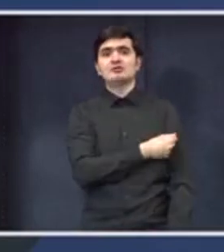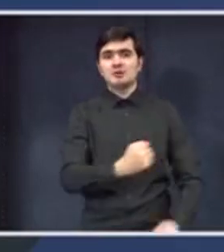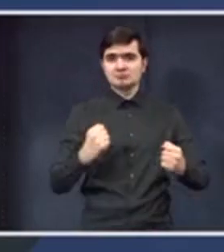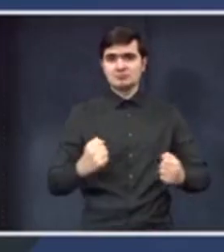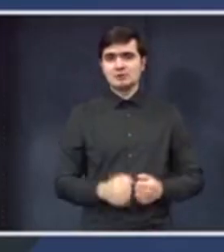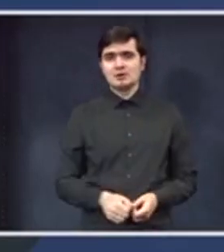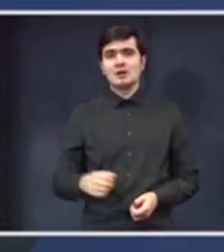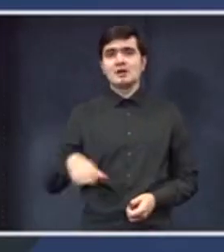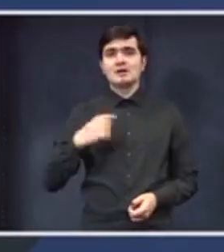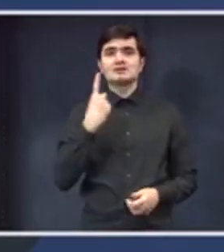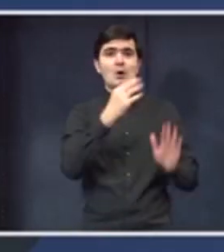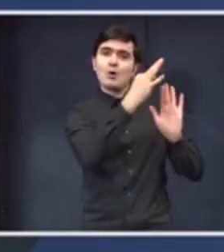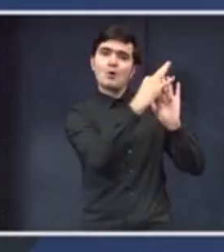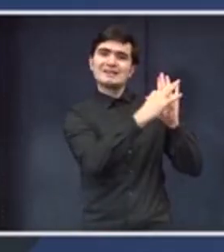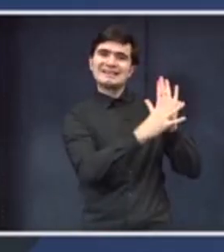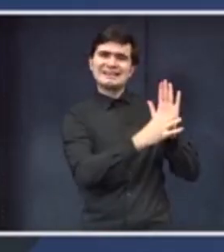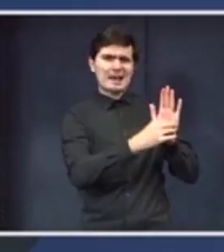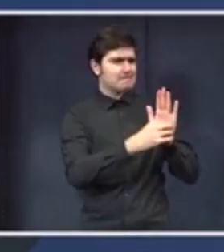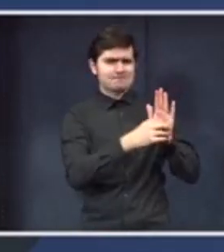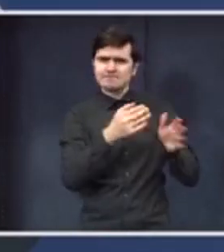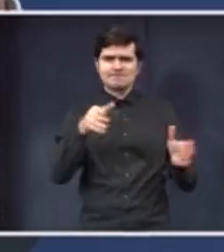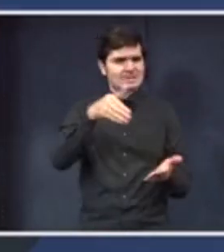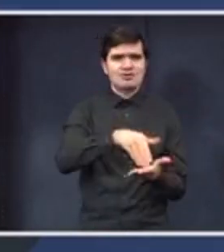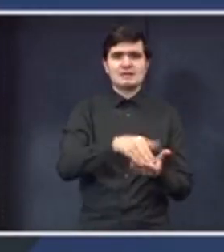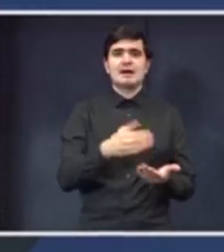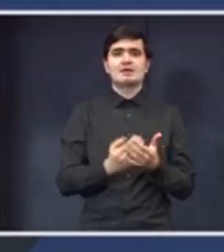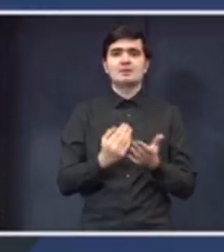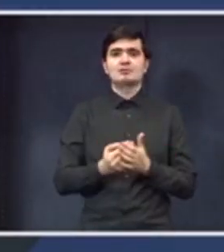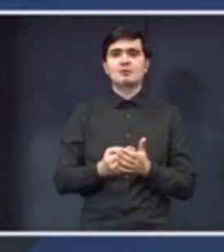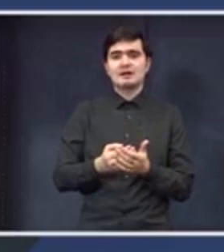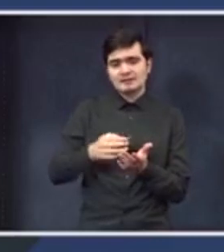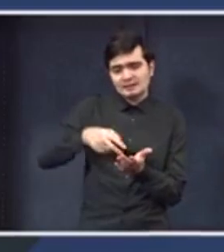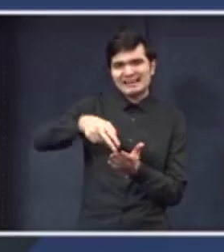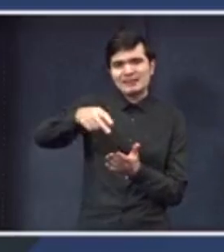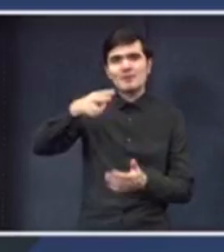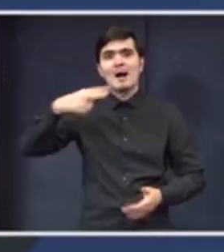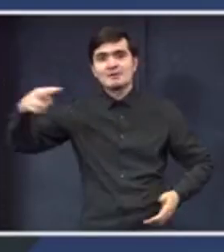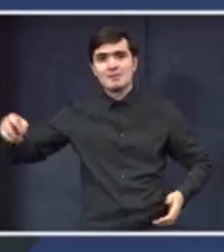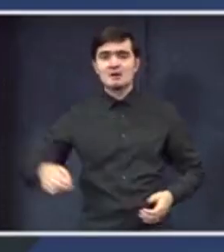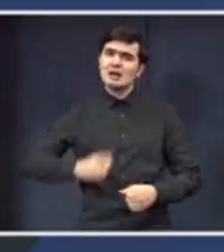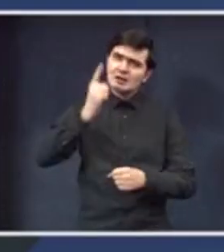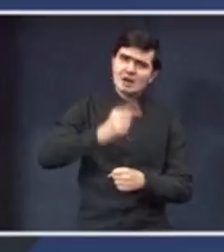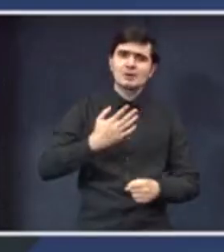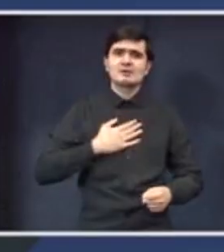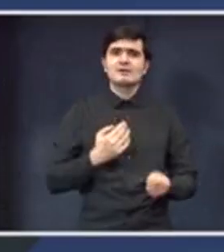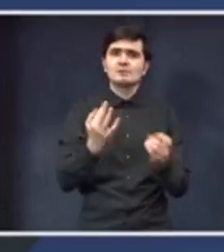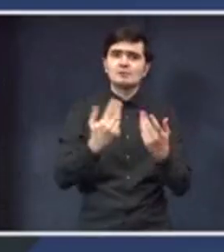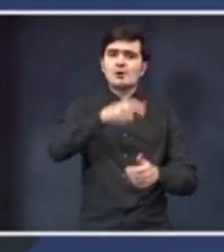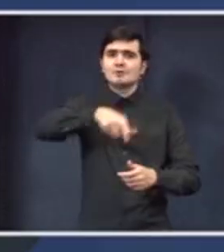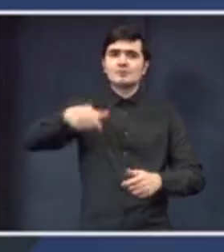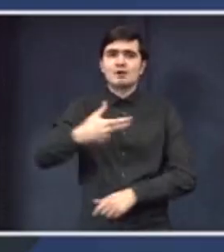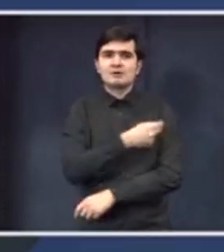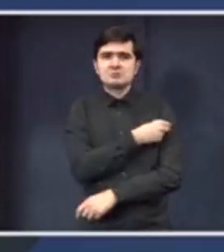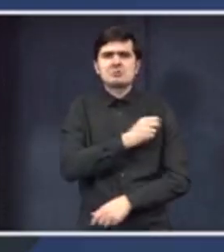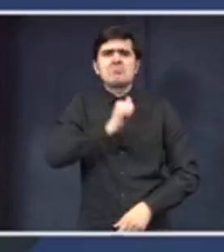Este o condiție necesară pentru a putea trece mai departe. trebuie să avem acest număr de persoane vaccinate. Nicio